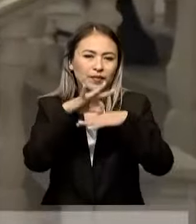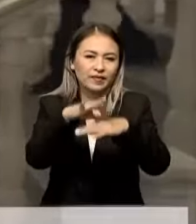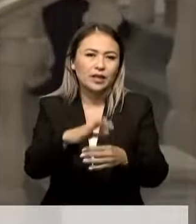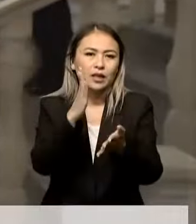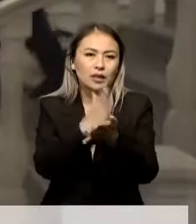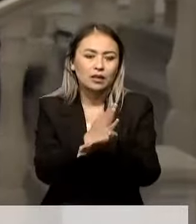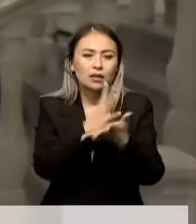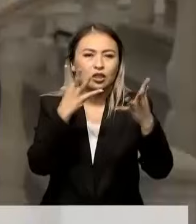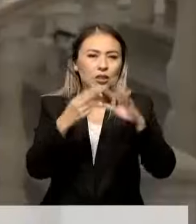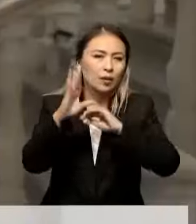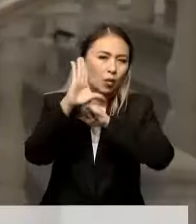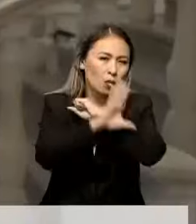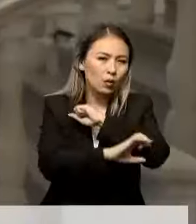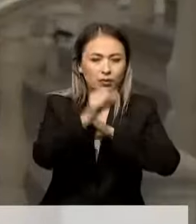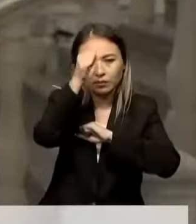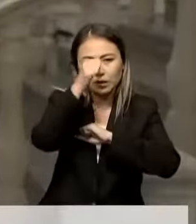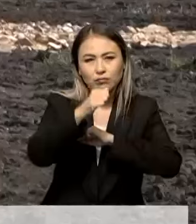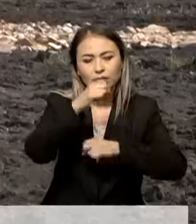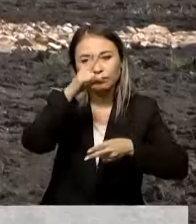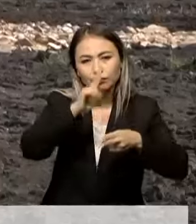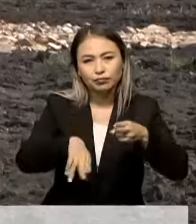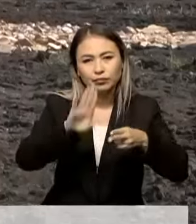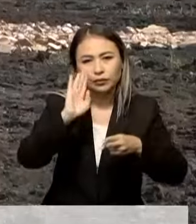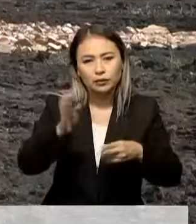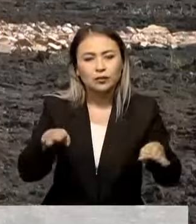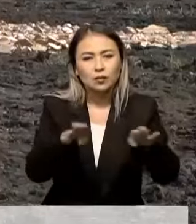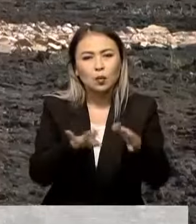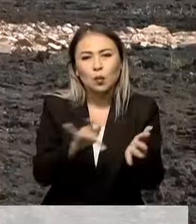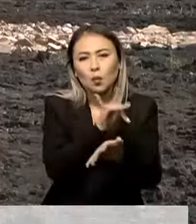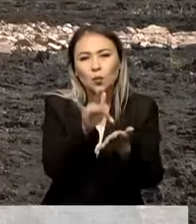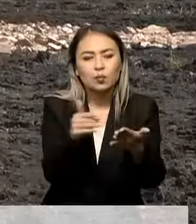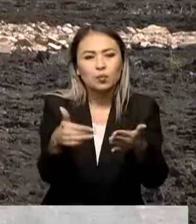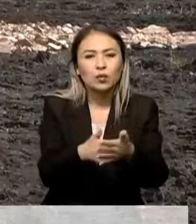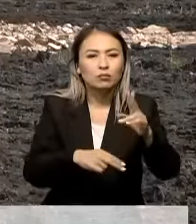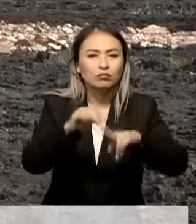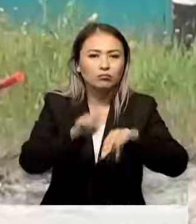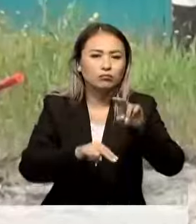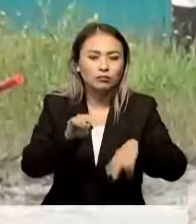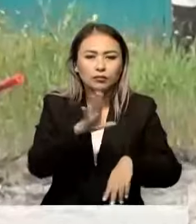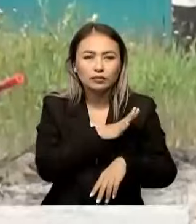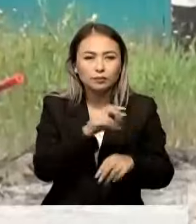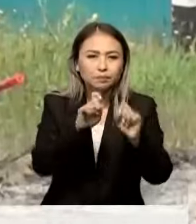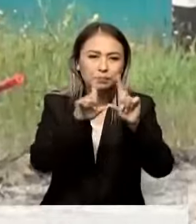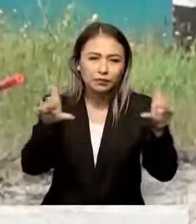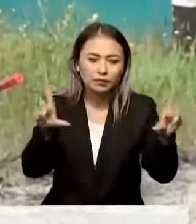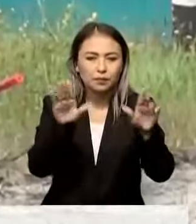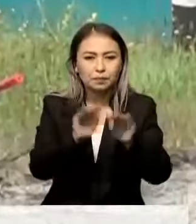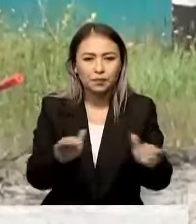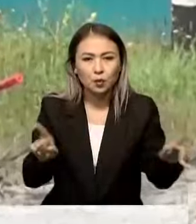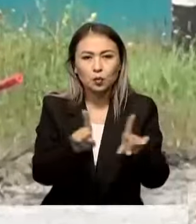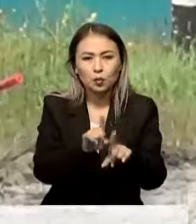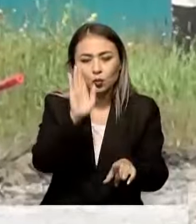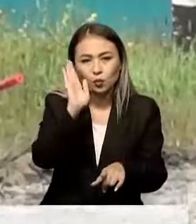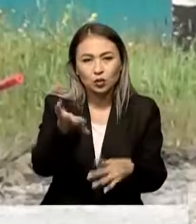Жалпы осы айдың соңына дейін толық жасалып болады. Қала шетінде жаңадан салынып жатқан шағын ауданда мектеп пен балабақша да болады.